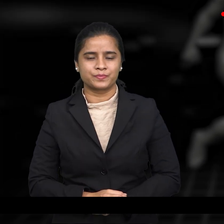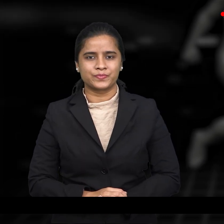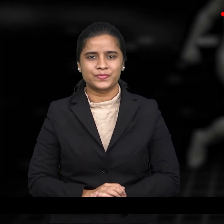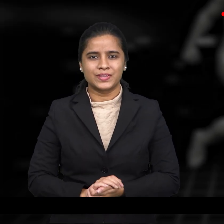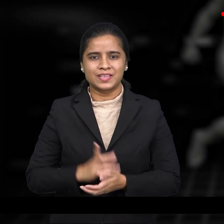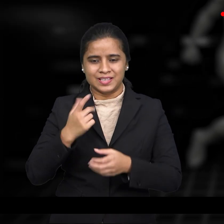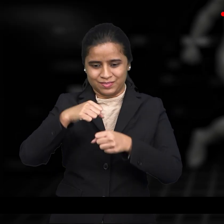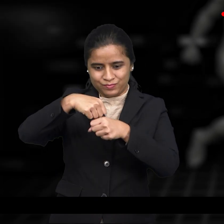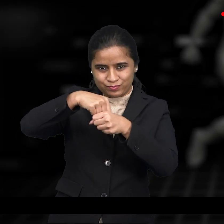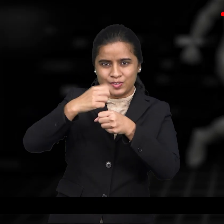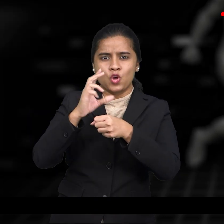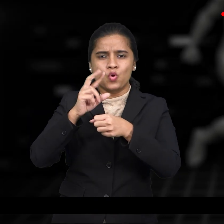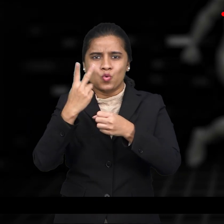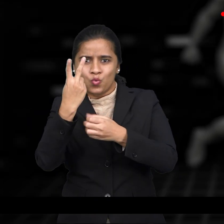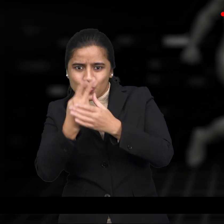खुर्चा,